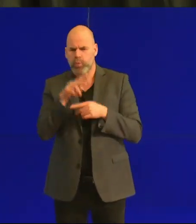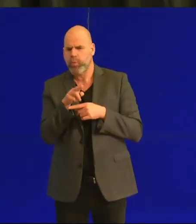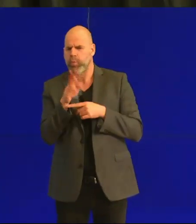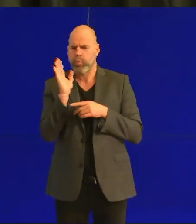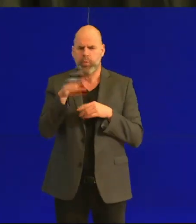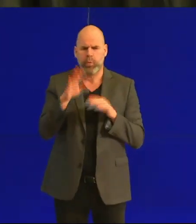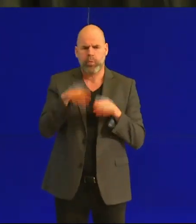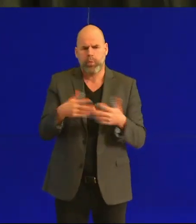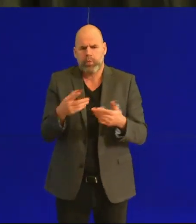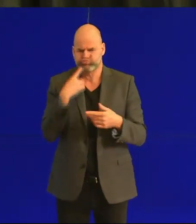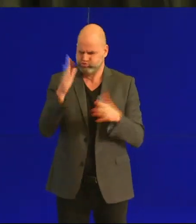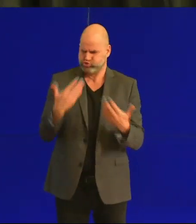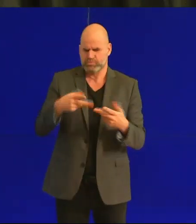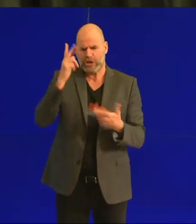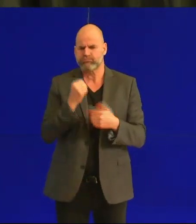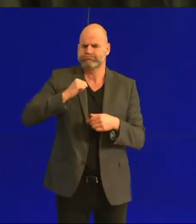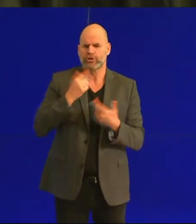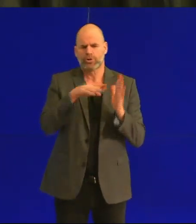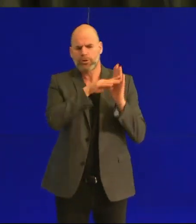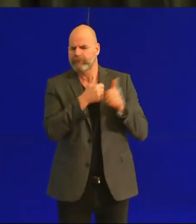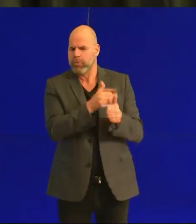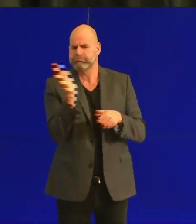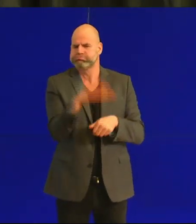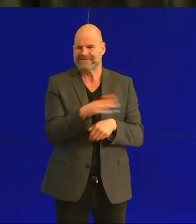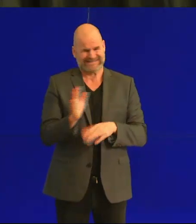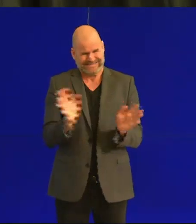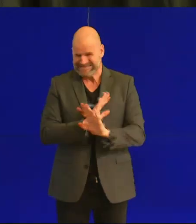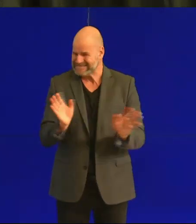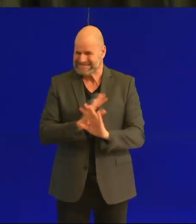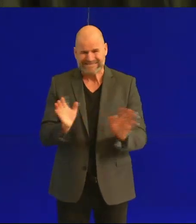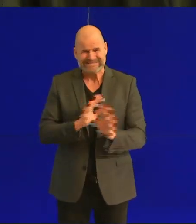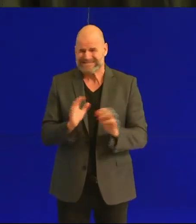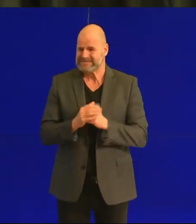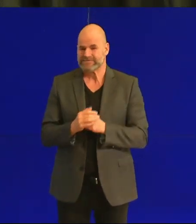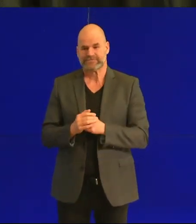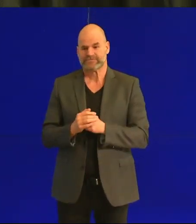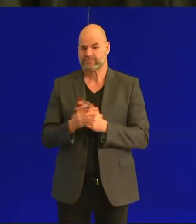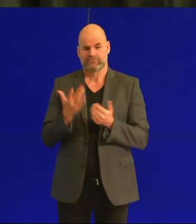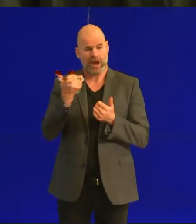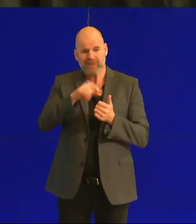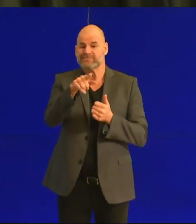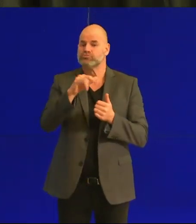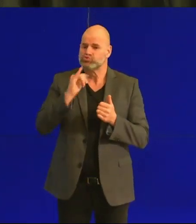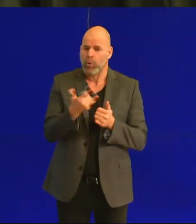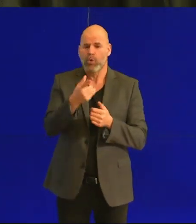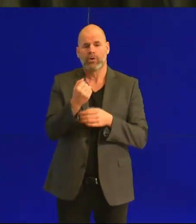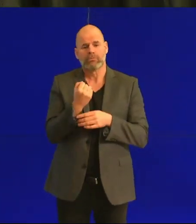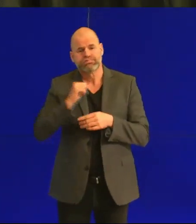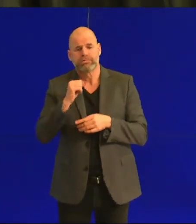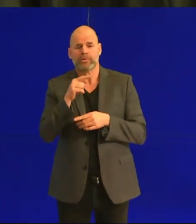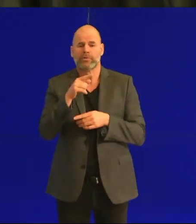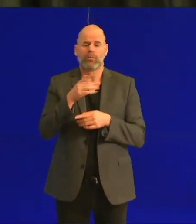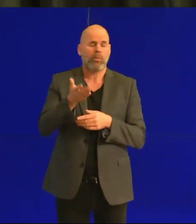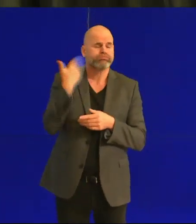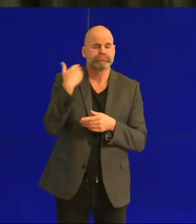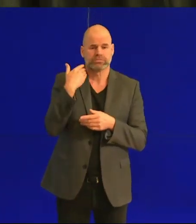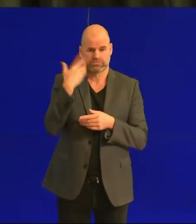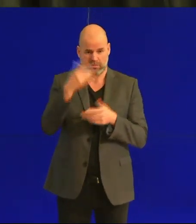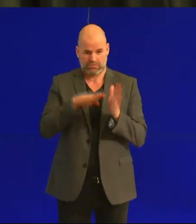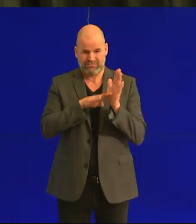criminel pour obtenir un argovien site dit m absolute fermé mais tous les vols de